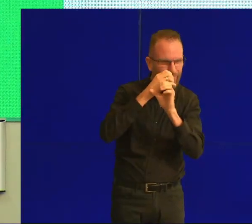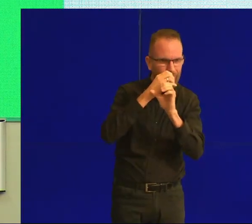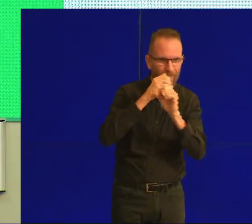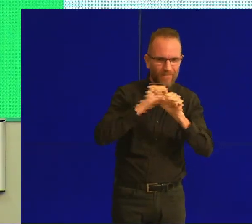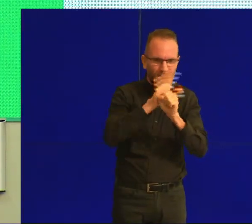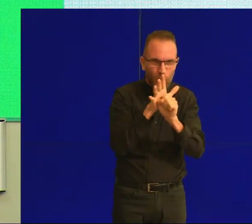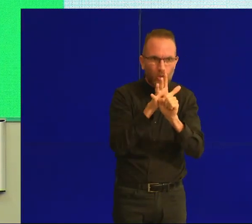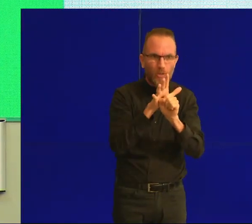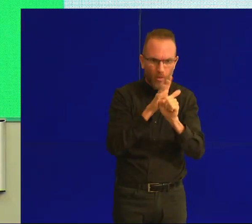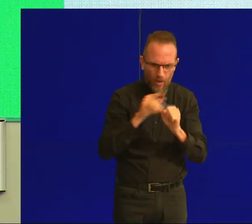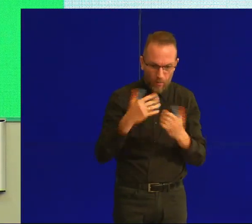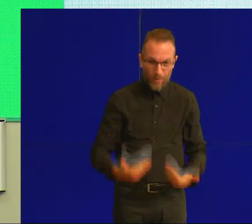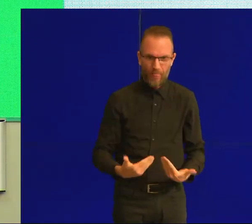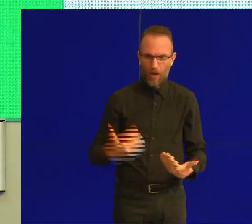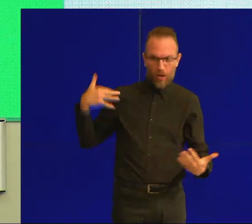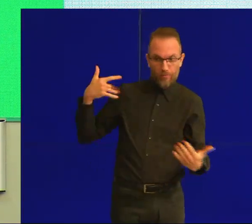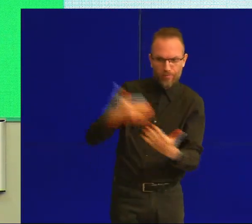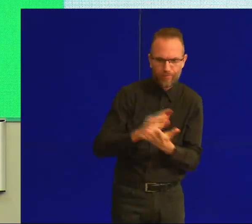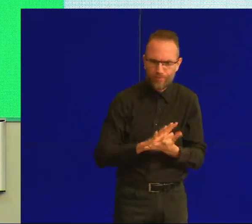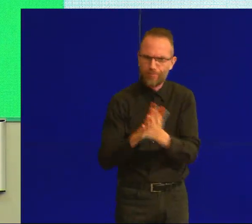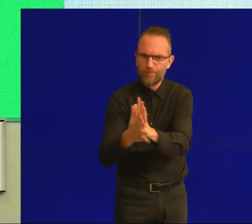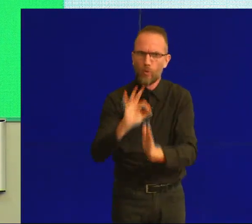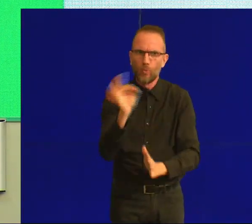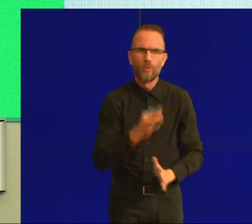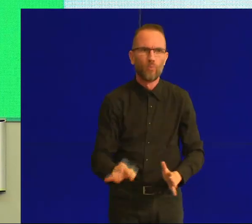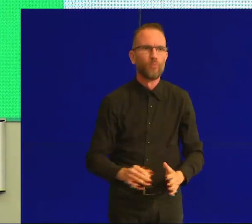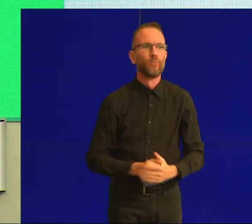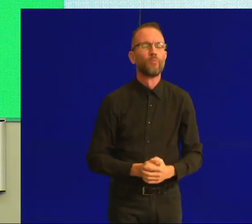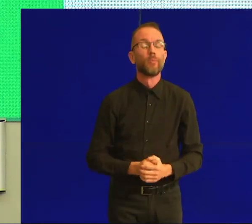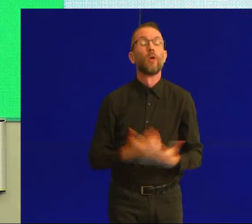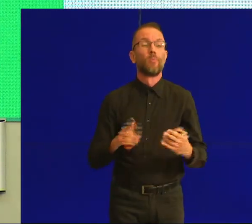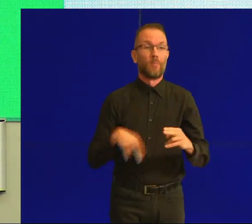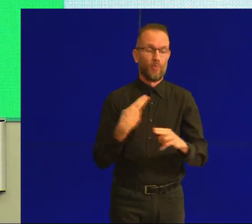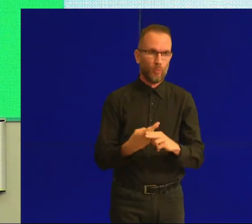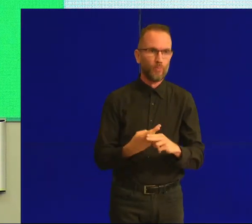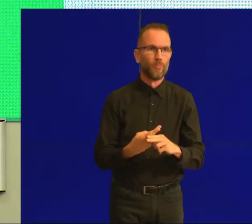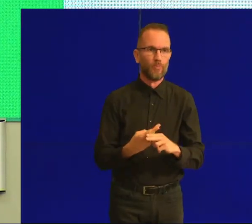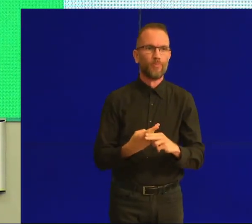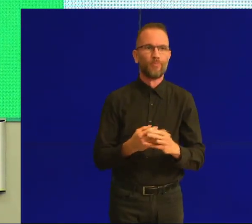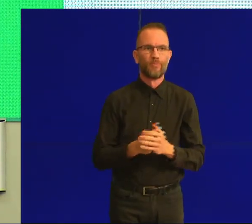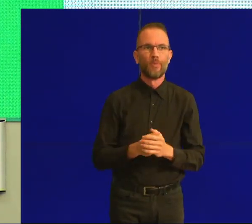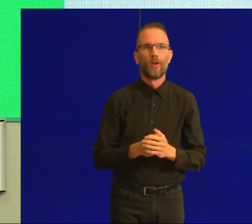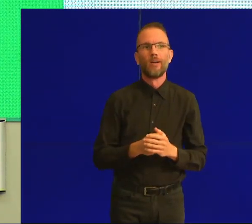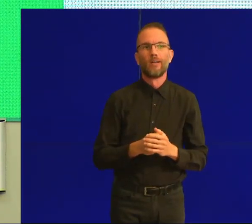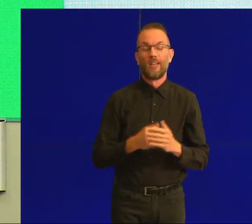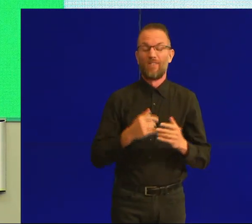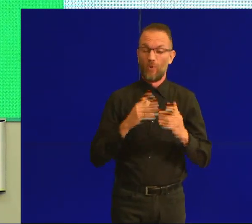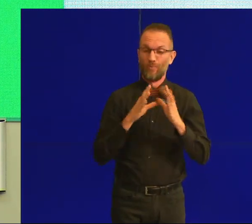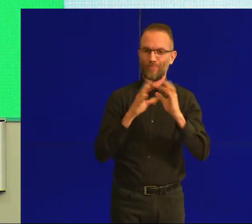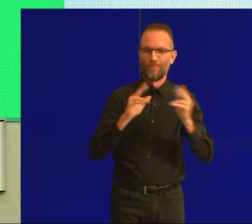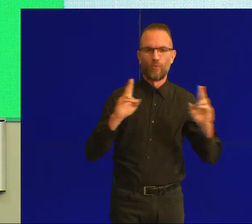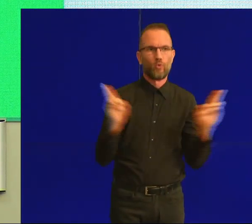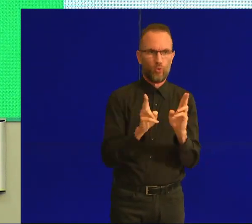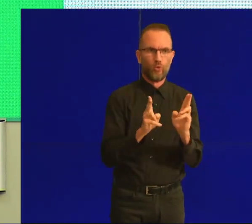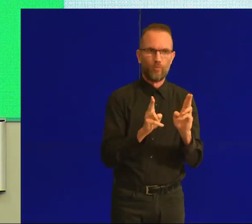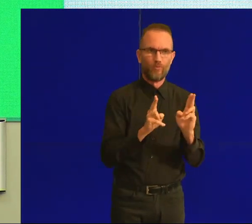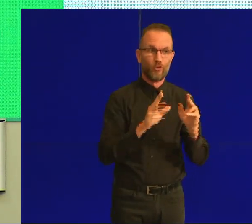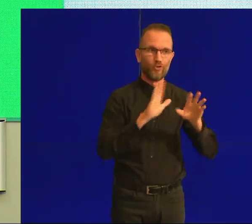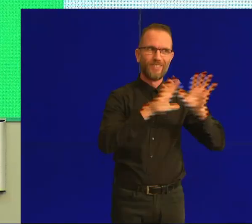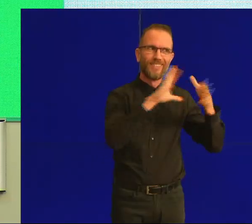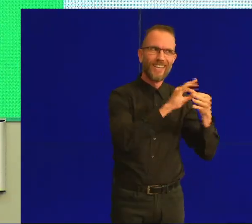expliquez cela demande d'expliquer un petit peu de génétique et de microbiologie donc excusez nous pour un samedi matin de